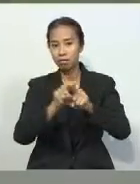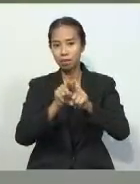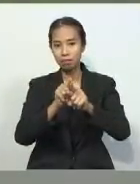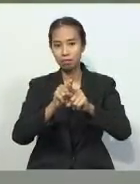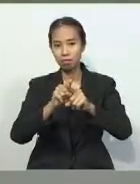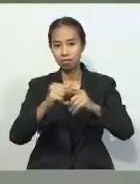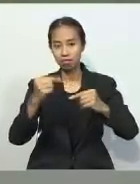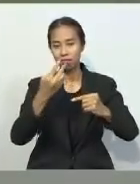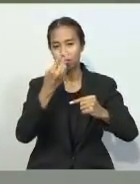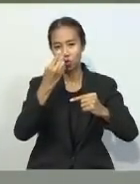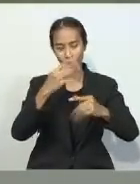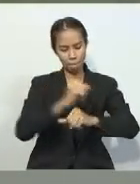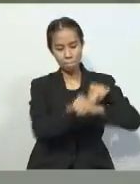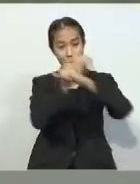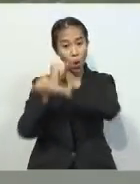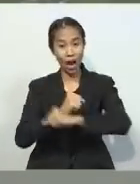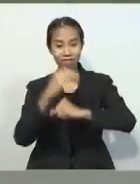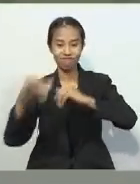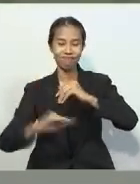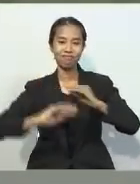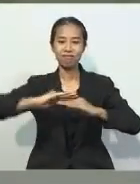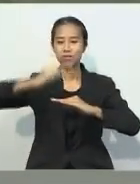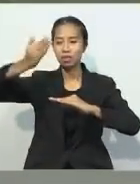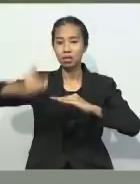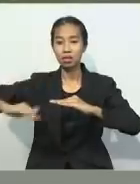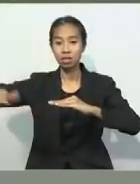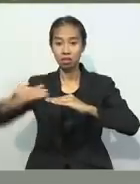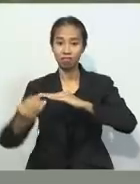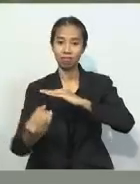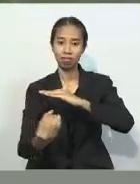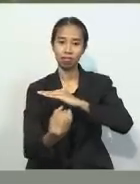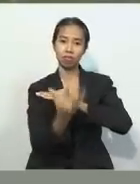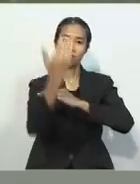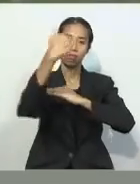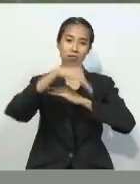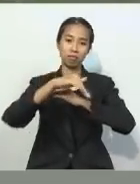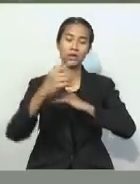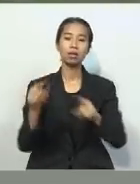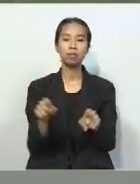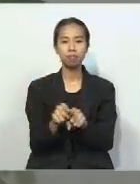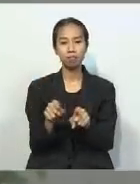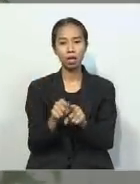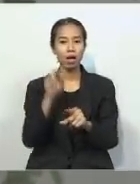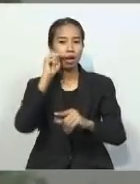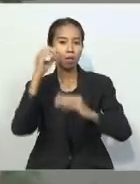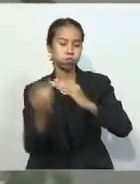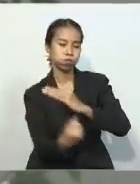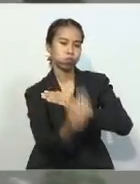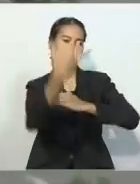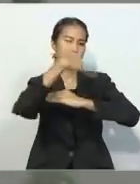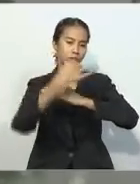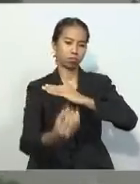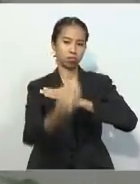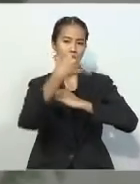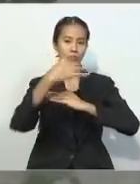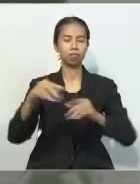กับแนวป้องกันคลื่นตลอดริมทะเลนะครับตรงนั้นเนี่ยจะมีน้ำทะลักเข้ามาค่อนข้าง